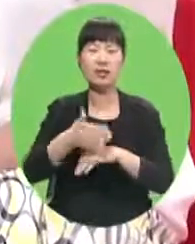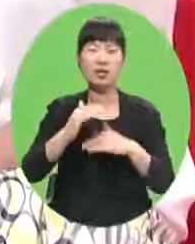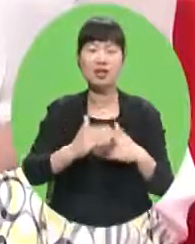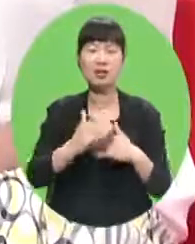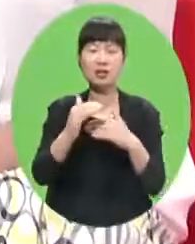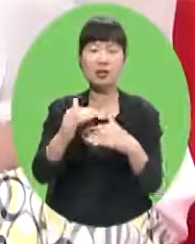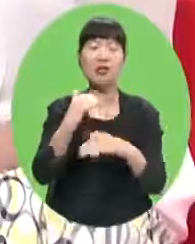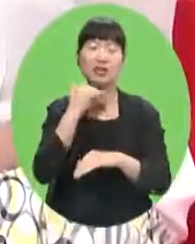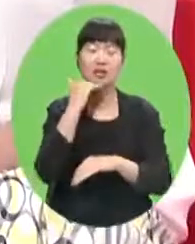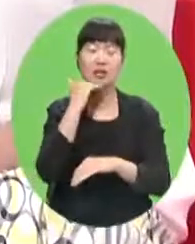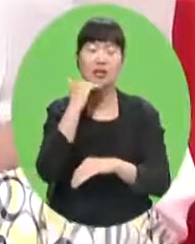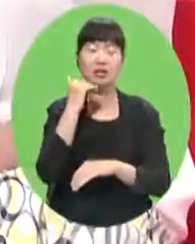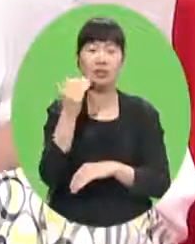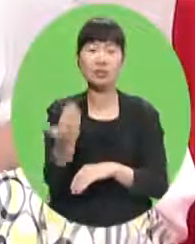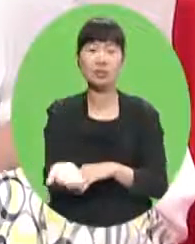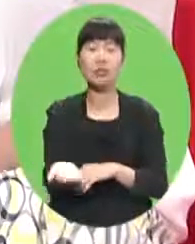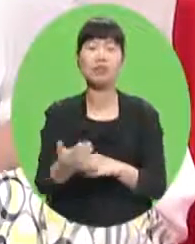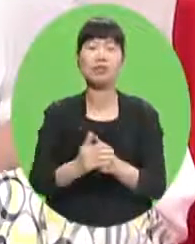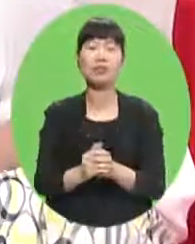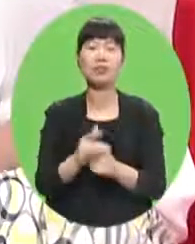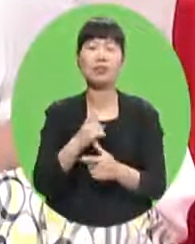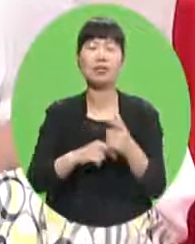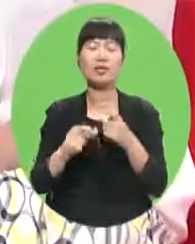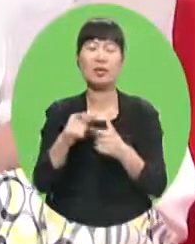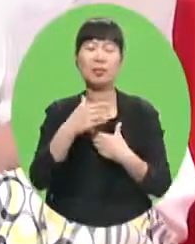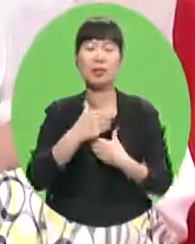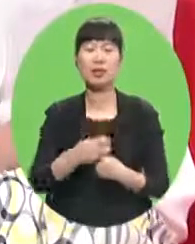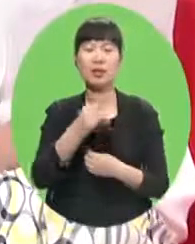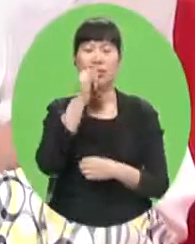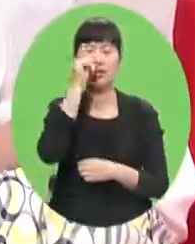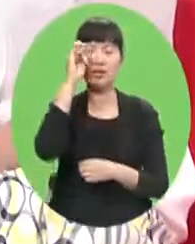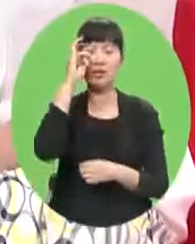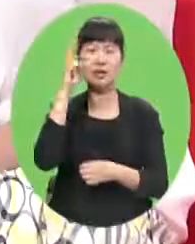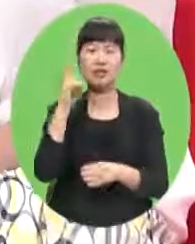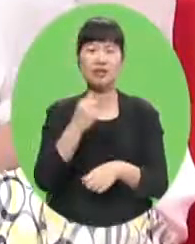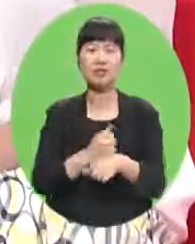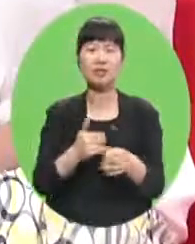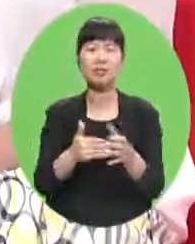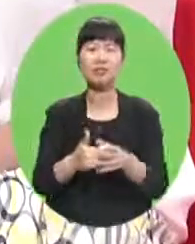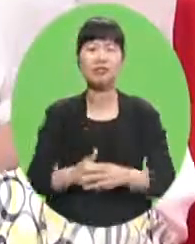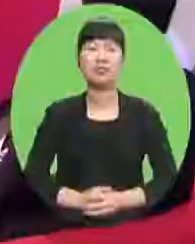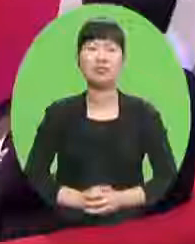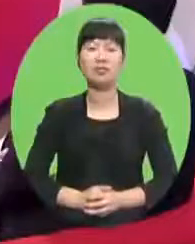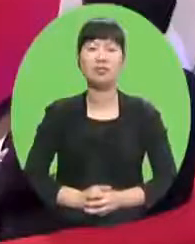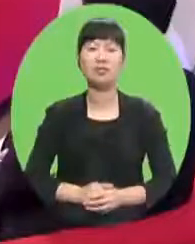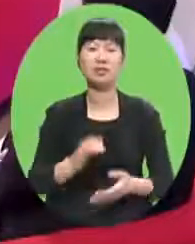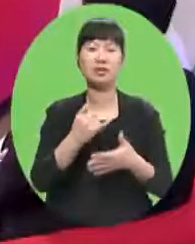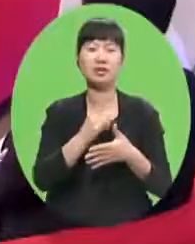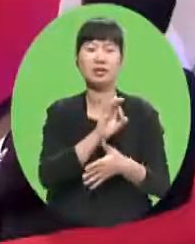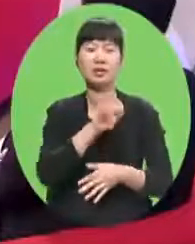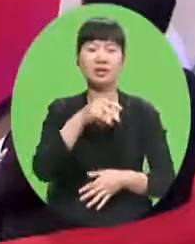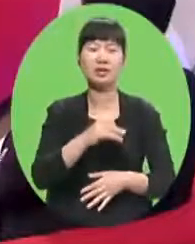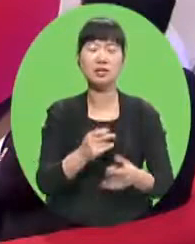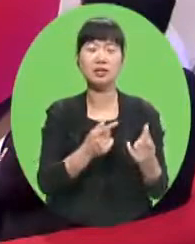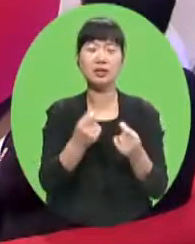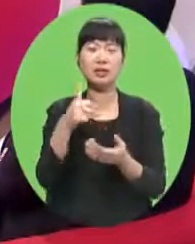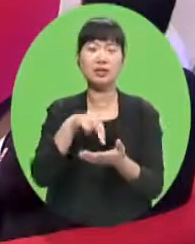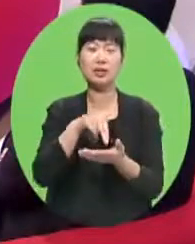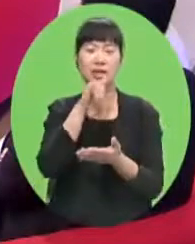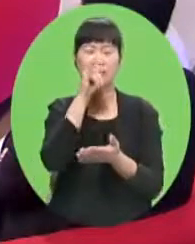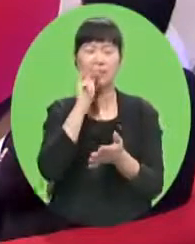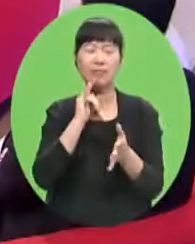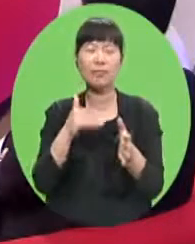좀 기다려줬었더라면 훨씬 더 편안하지 않았을까라는 생각도 들고요. 아승이도 약간 그런 비슷한 면이